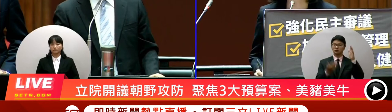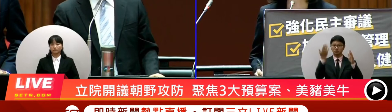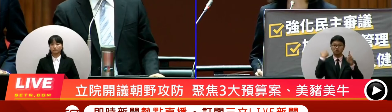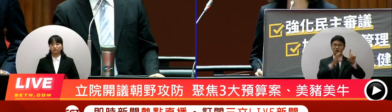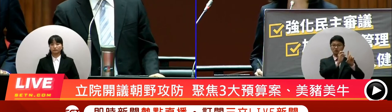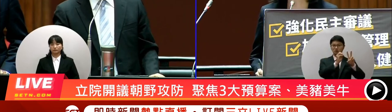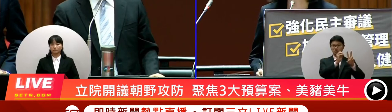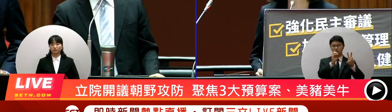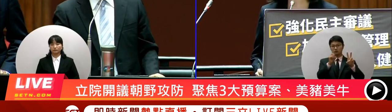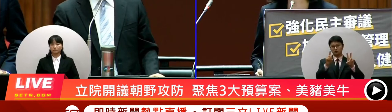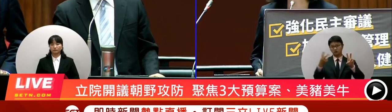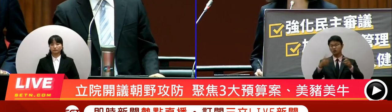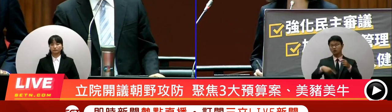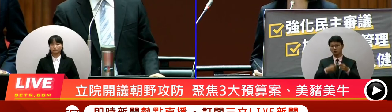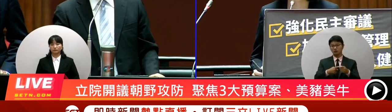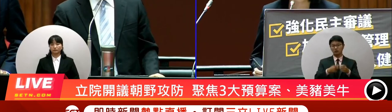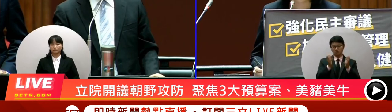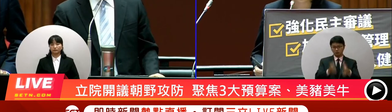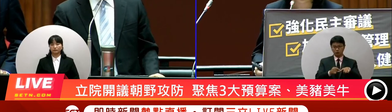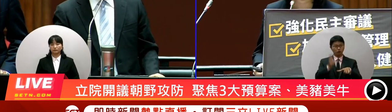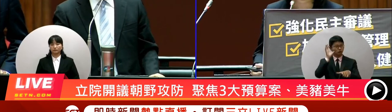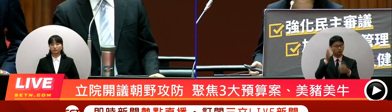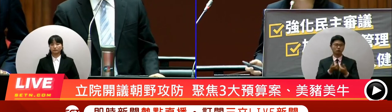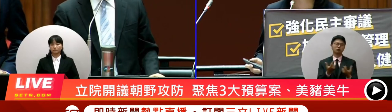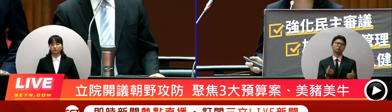时候一样，召开这样子的公听会。